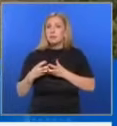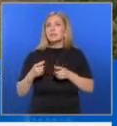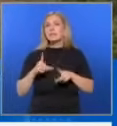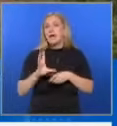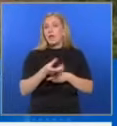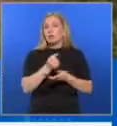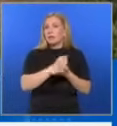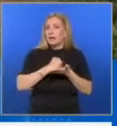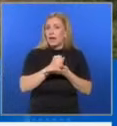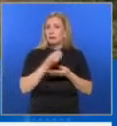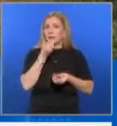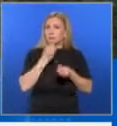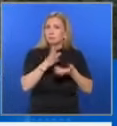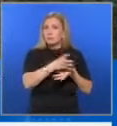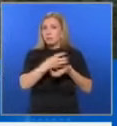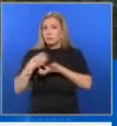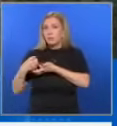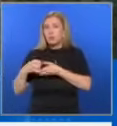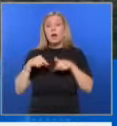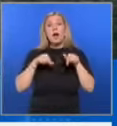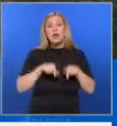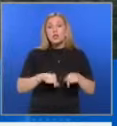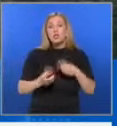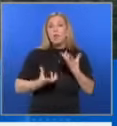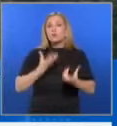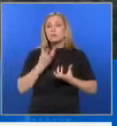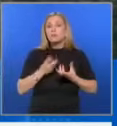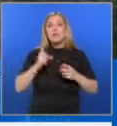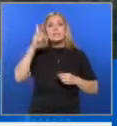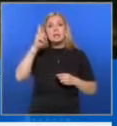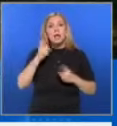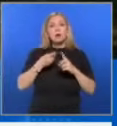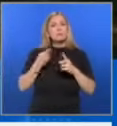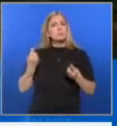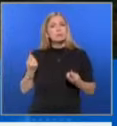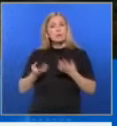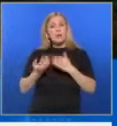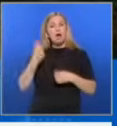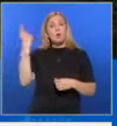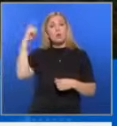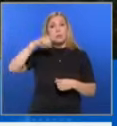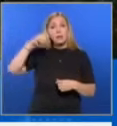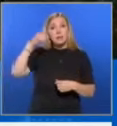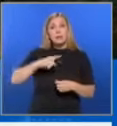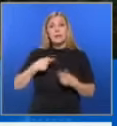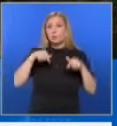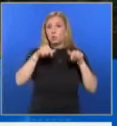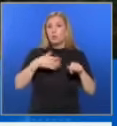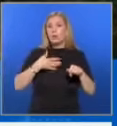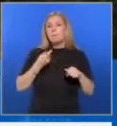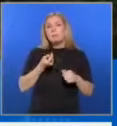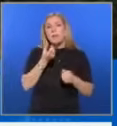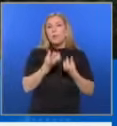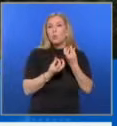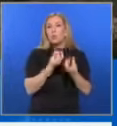тук. Всъщност, този пожар тръгва няколко дни след като тук е имало малко